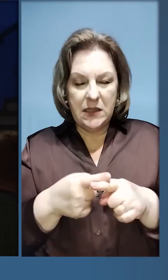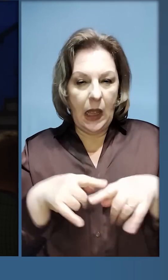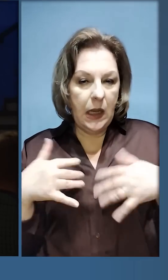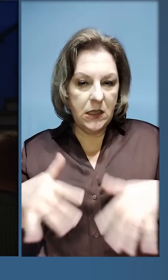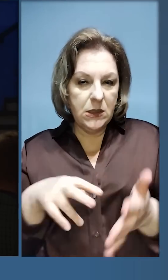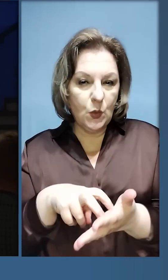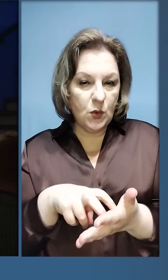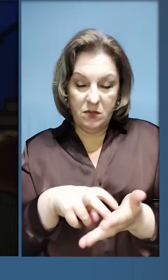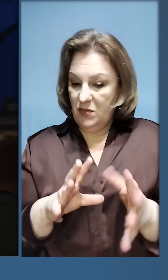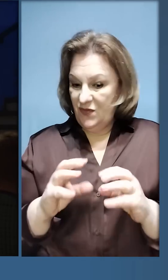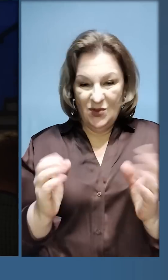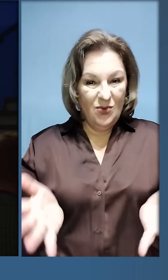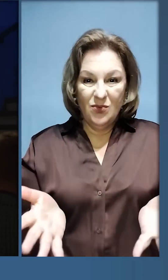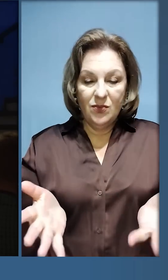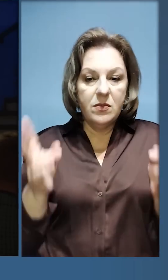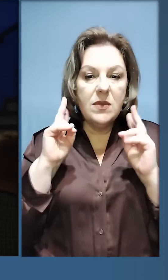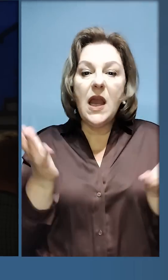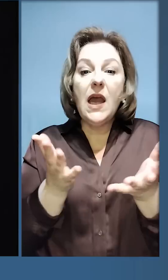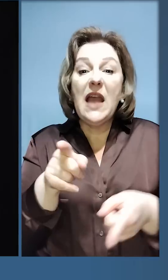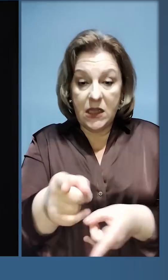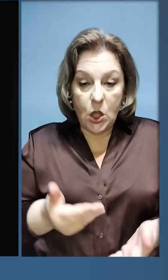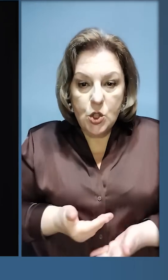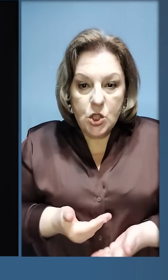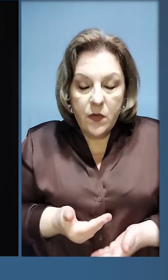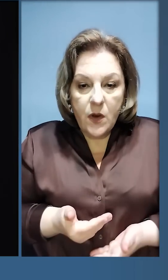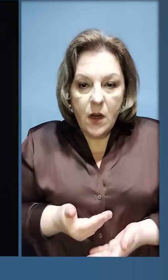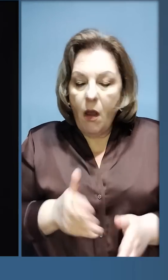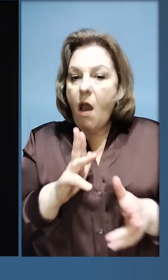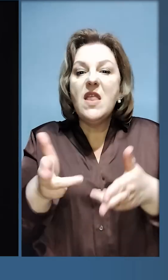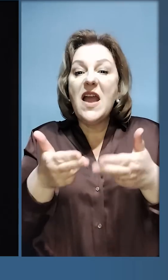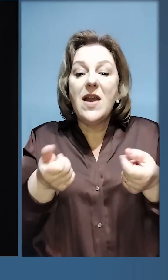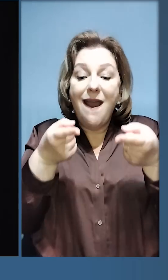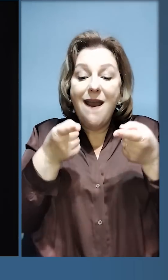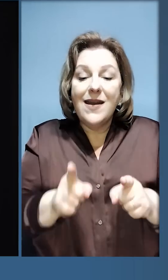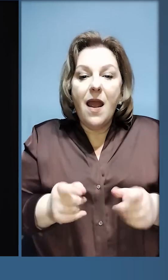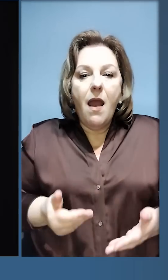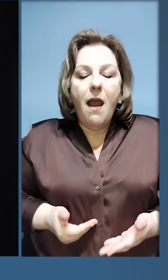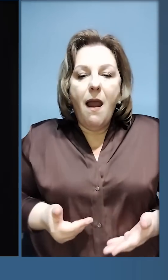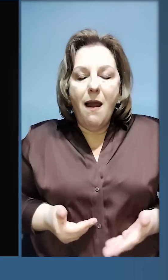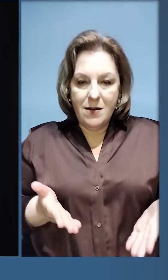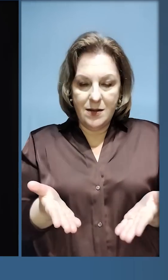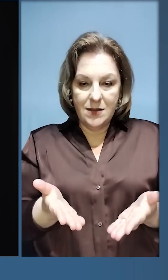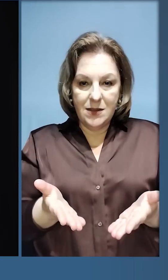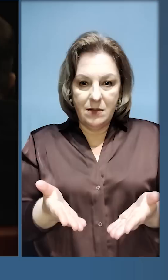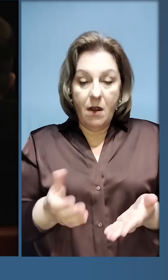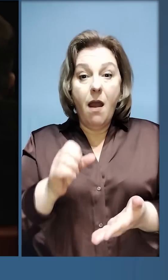Трусливість це ось і все. Не знати, де ти живеш. Живеш, не визнавати